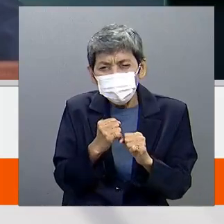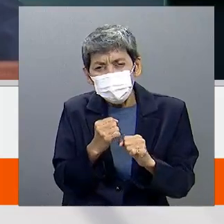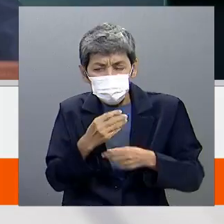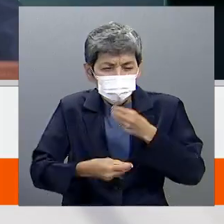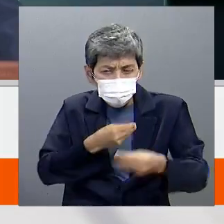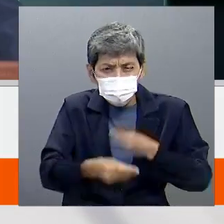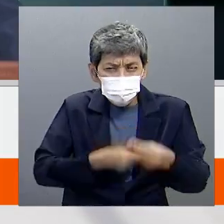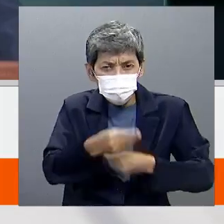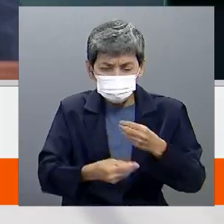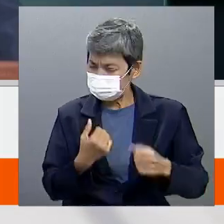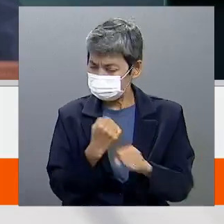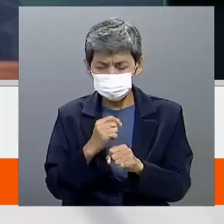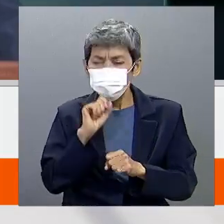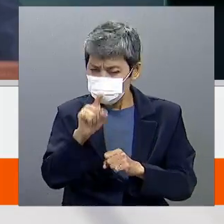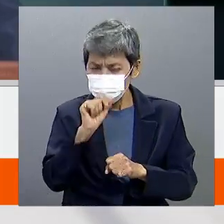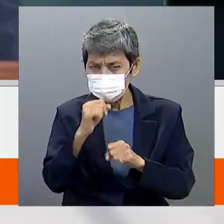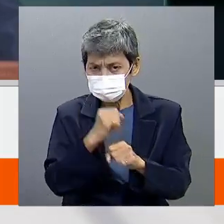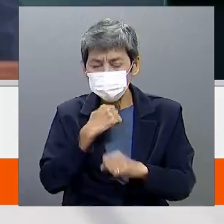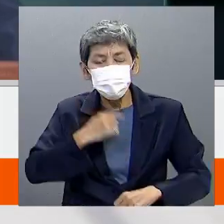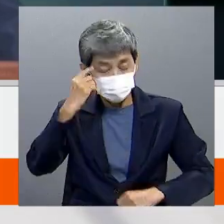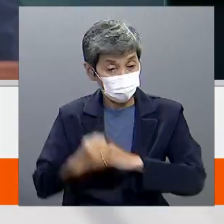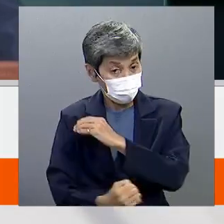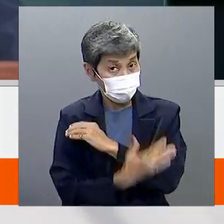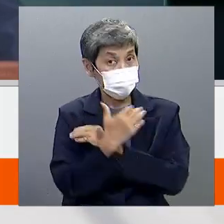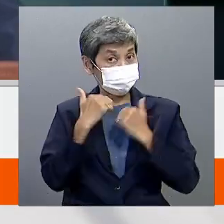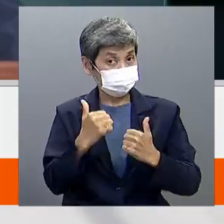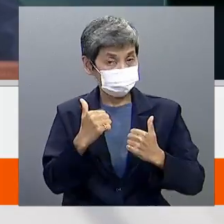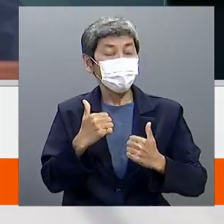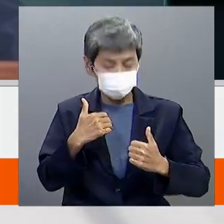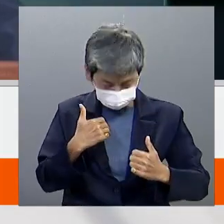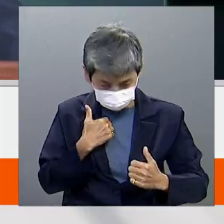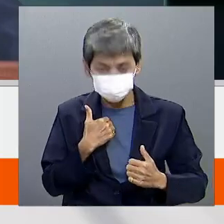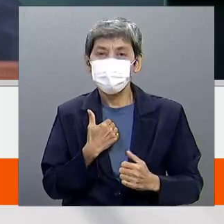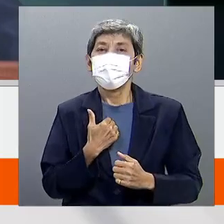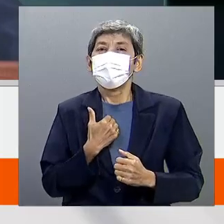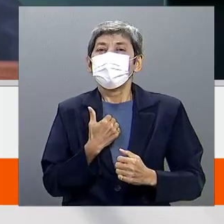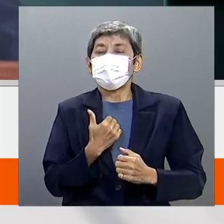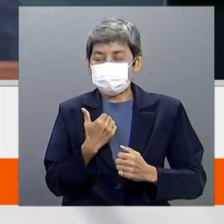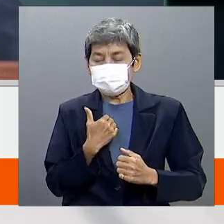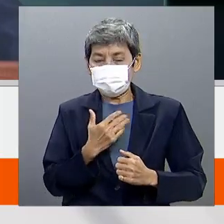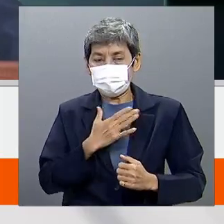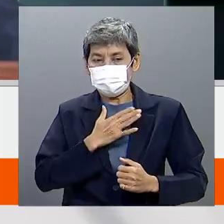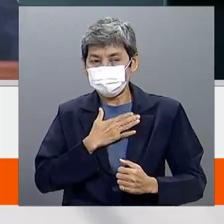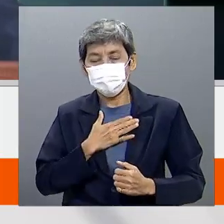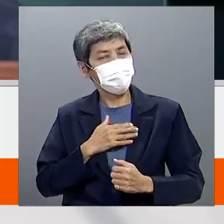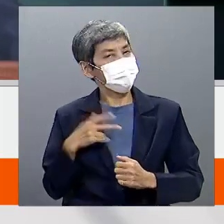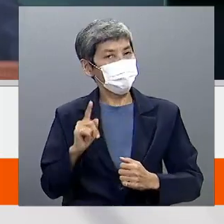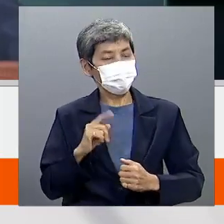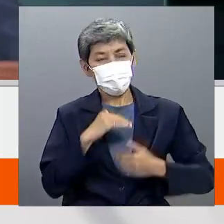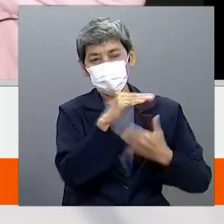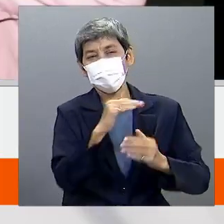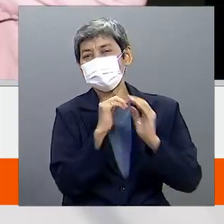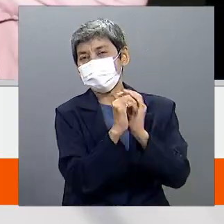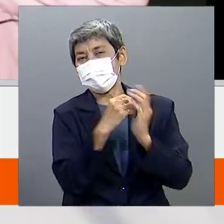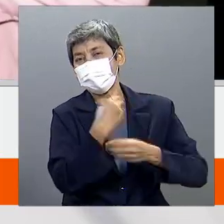มือหน่ อ ยนะครับเพราะผมคิดว่าโอกาสเหล่านี้มันเป็นมิติของควิกวินนะที่เราจะได้รับประโยชน์อย่างรวดเร็วนะจากเดิมที่เราอาจจะ